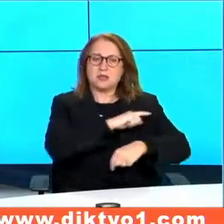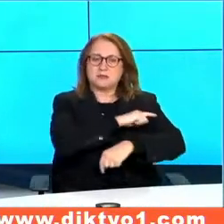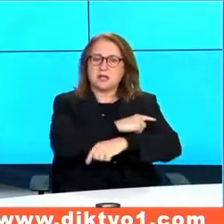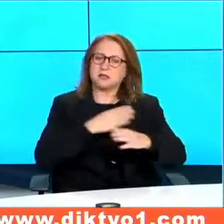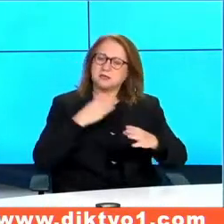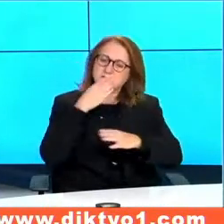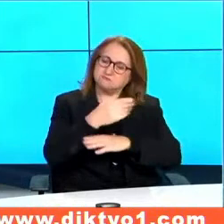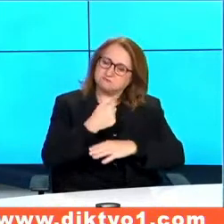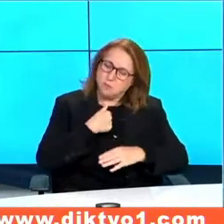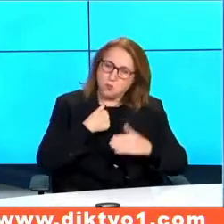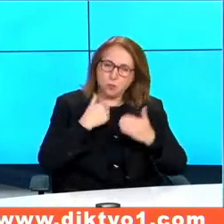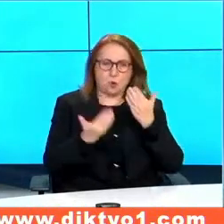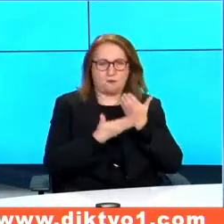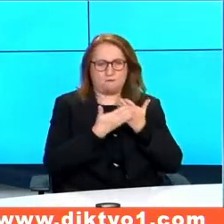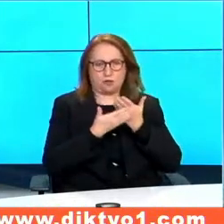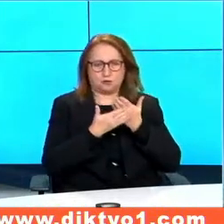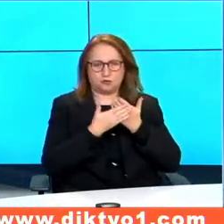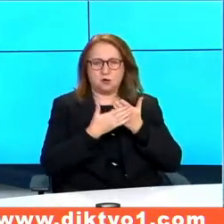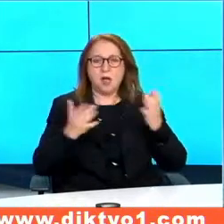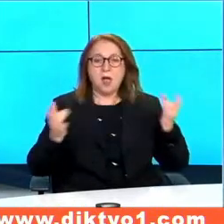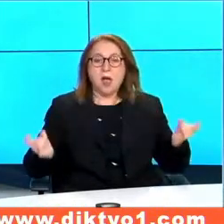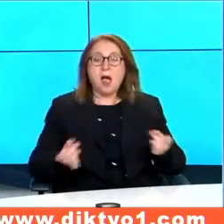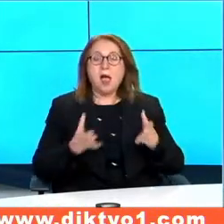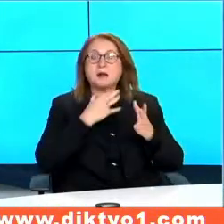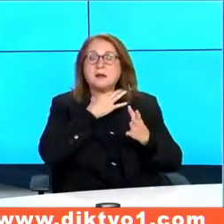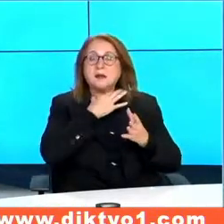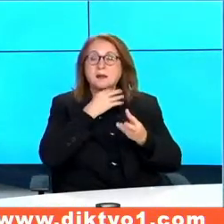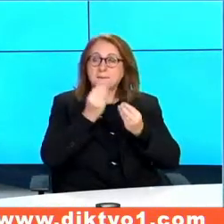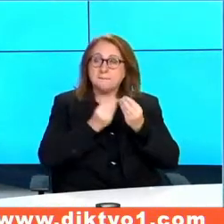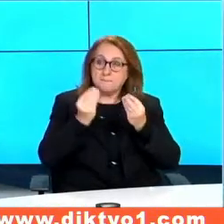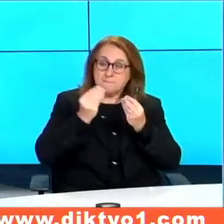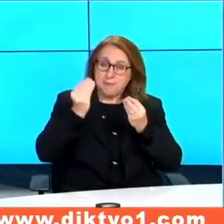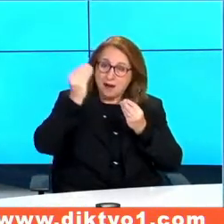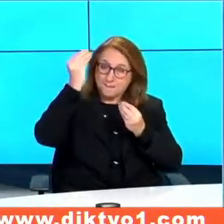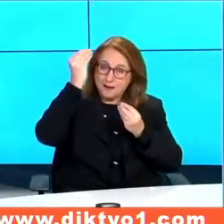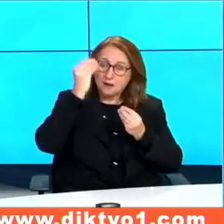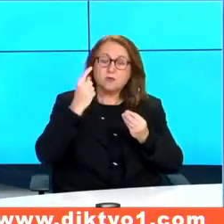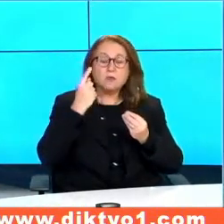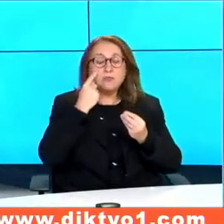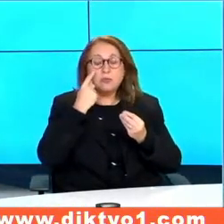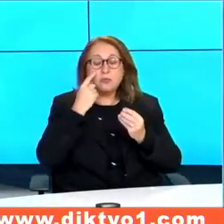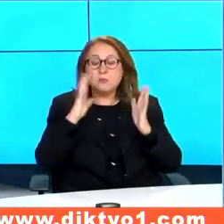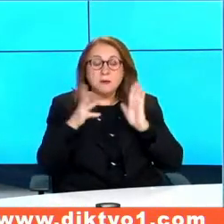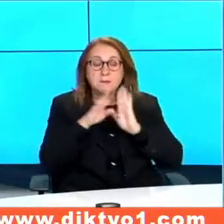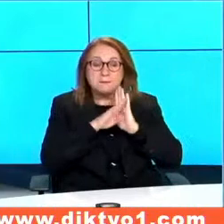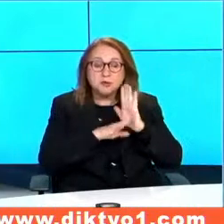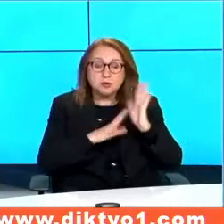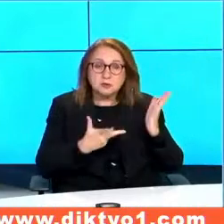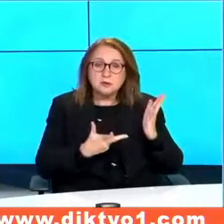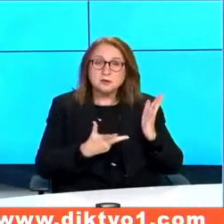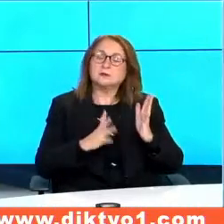προφανέστατα, οποτεδήποτε χρειαστεί, θα επεκταθεί αυτό το μέτρο, αν κριθεί απαραίτητο.